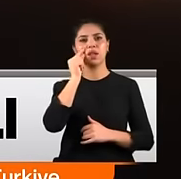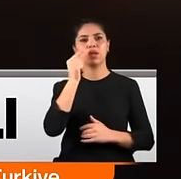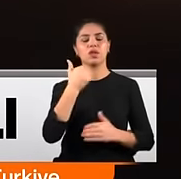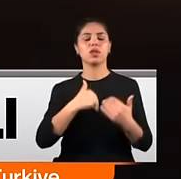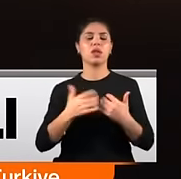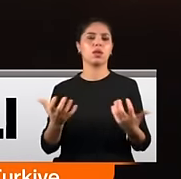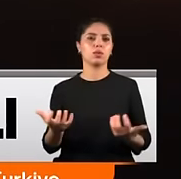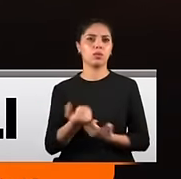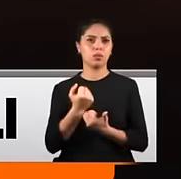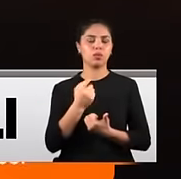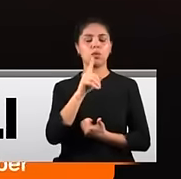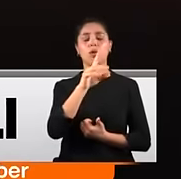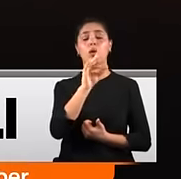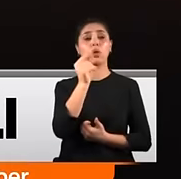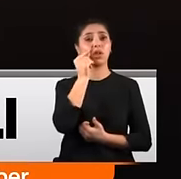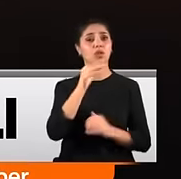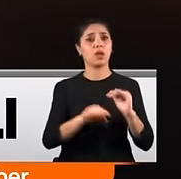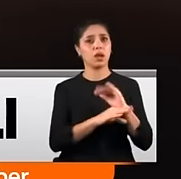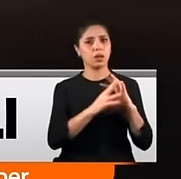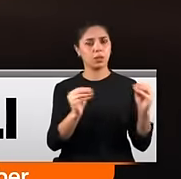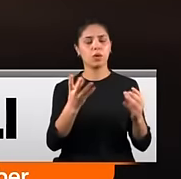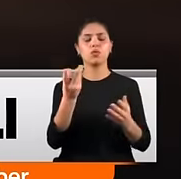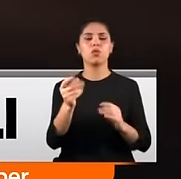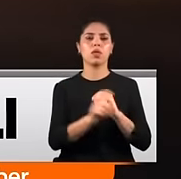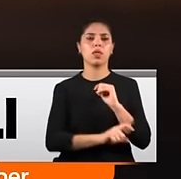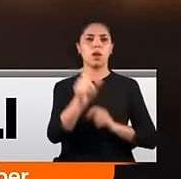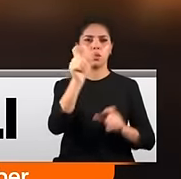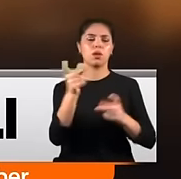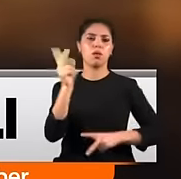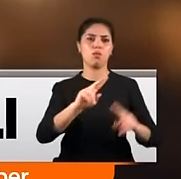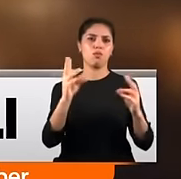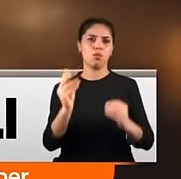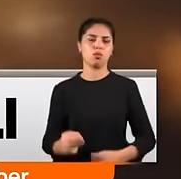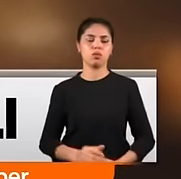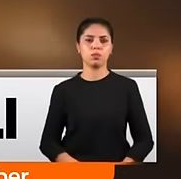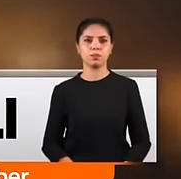Teröristlerle çıkan çatışmada çok sayıda terörist de öldürüldü.